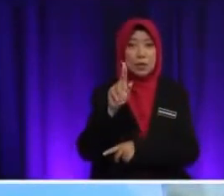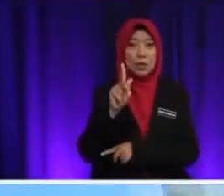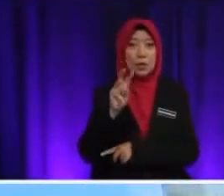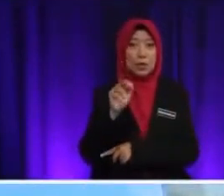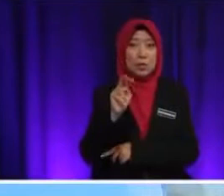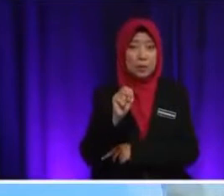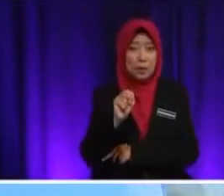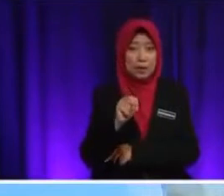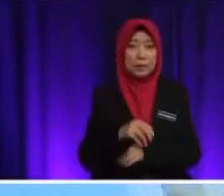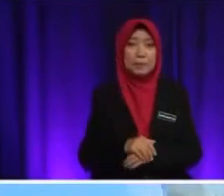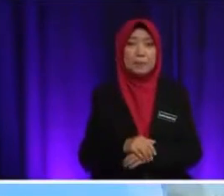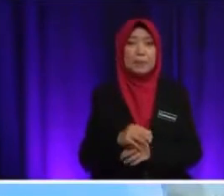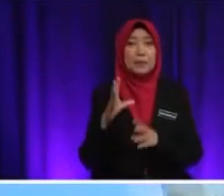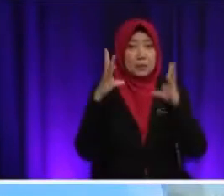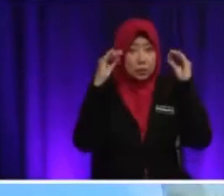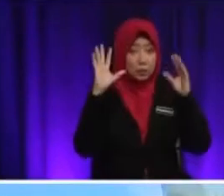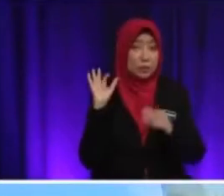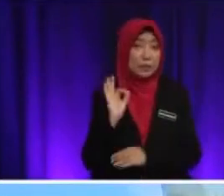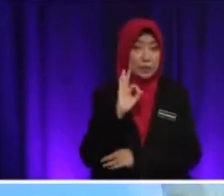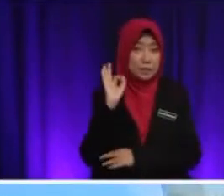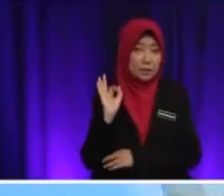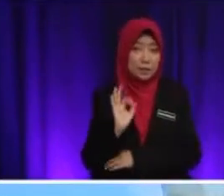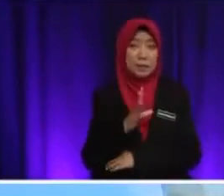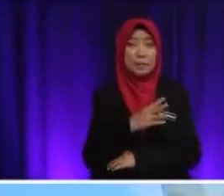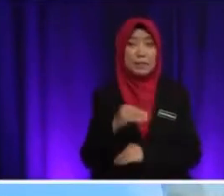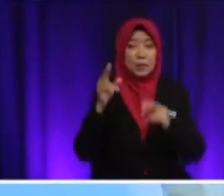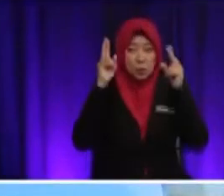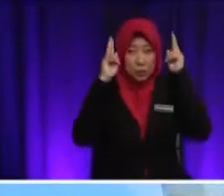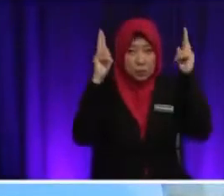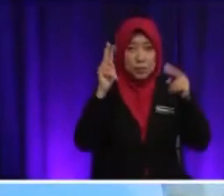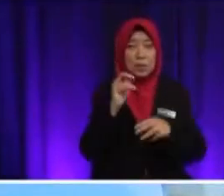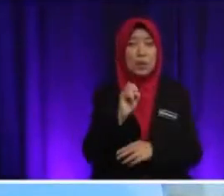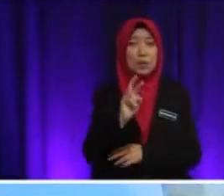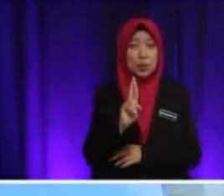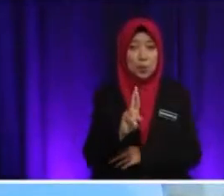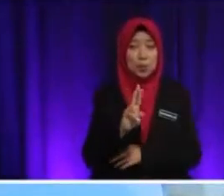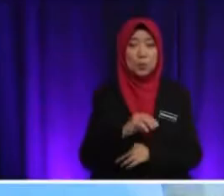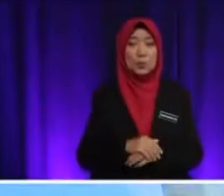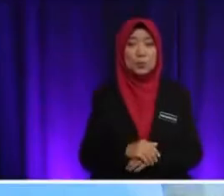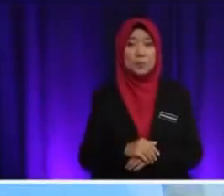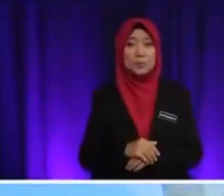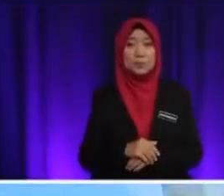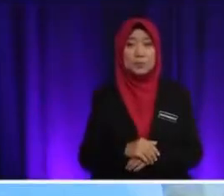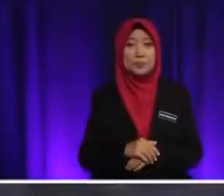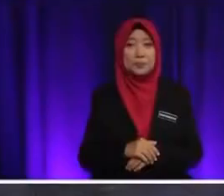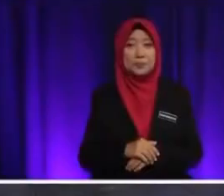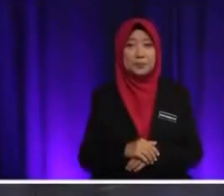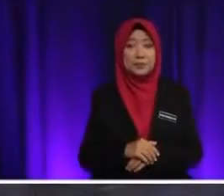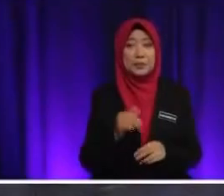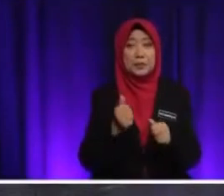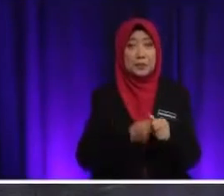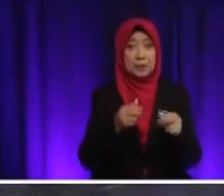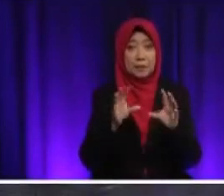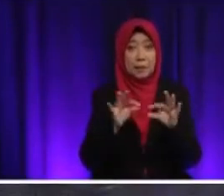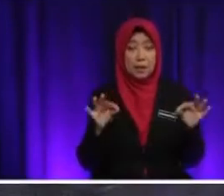studio Cikgu Nur Farazilah binti Abdul Rahim dan juga Ustaz Muhammad Nur Azlan Idris. Setiap ayat